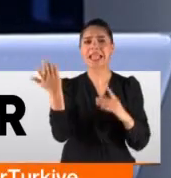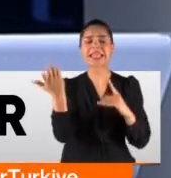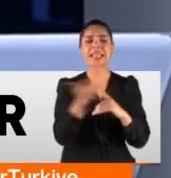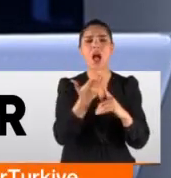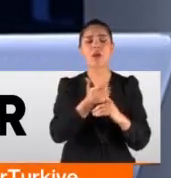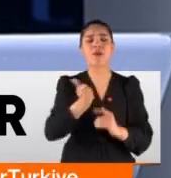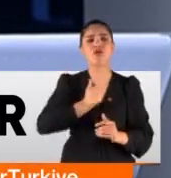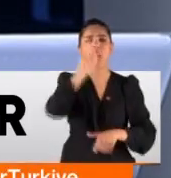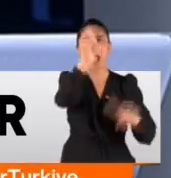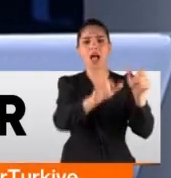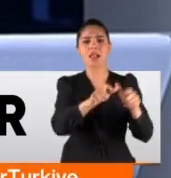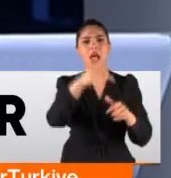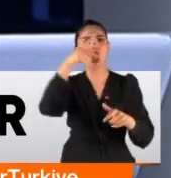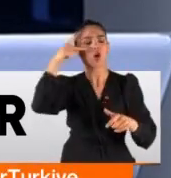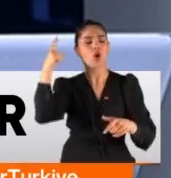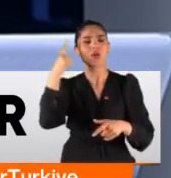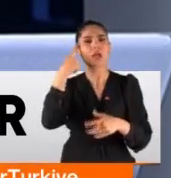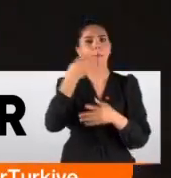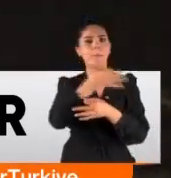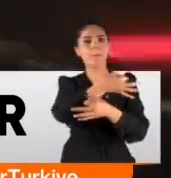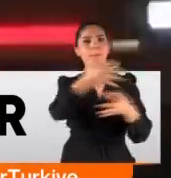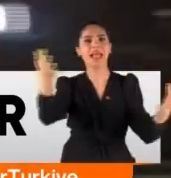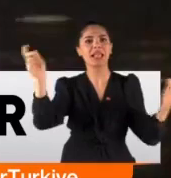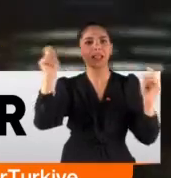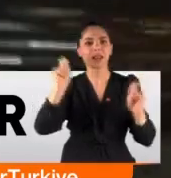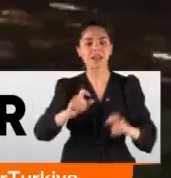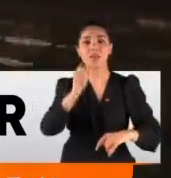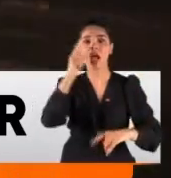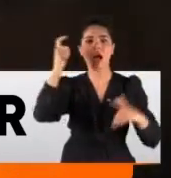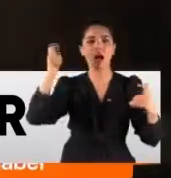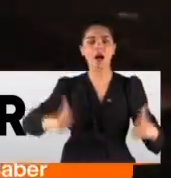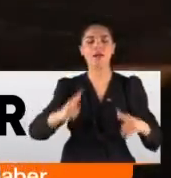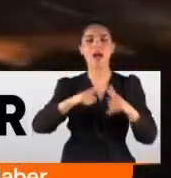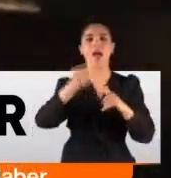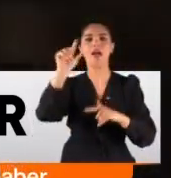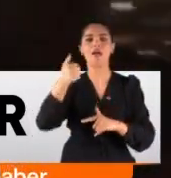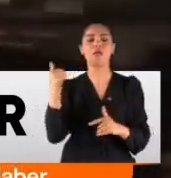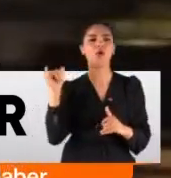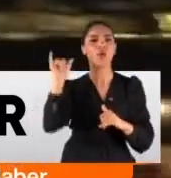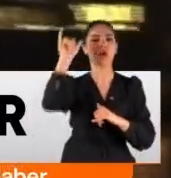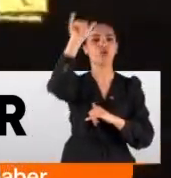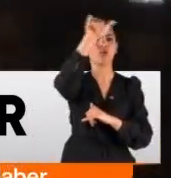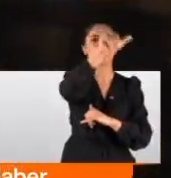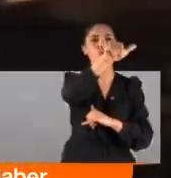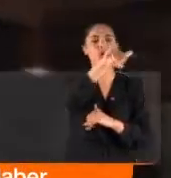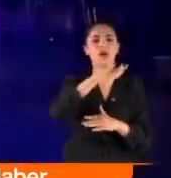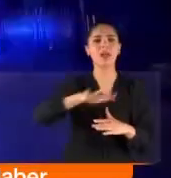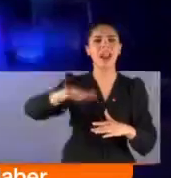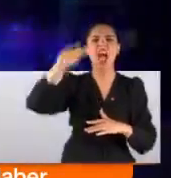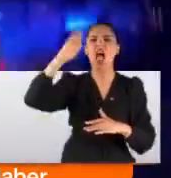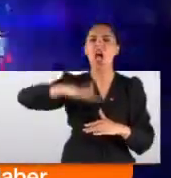TRT'de zorla korsan darbe bildirisi okuttu. Ankara semalarında F-16 uçakları alçak uçuş yapmaya